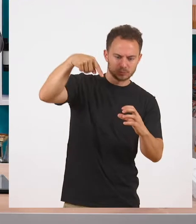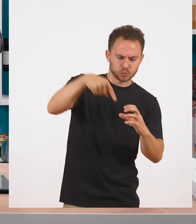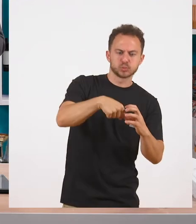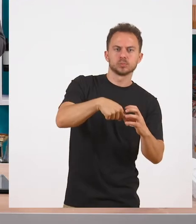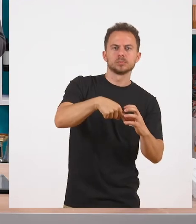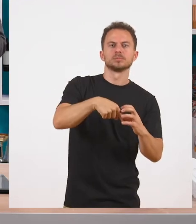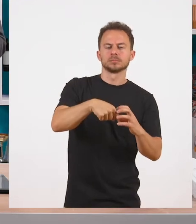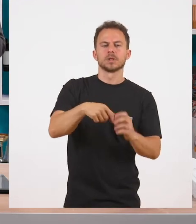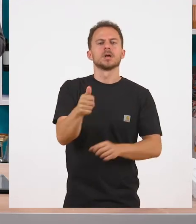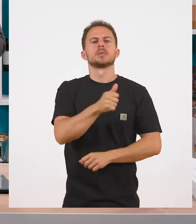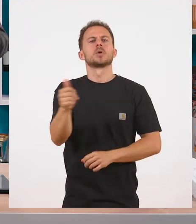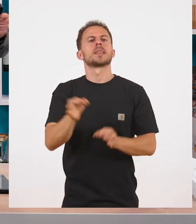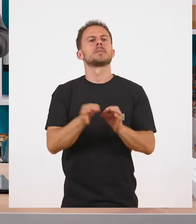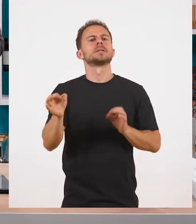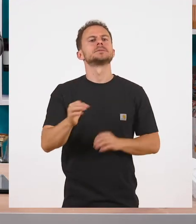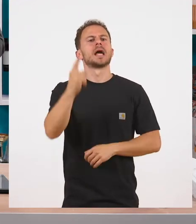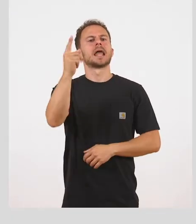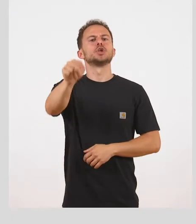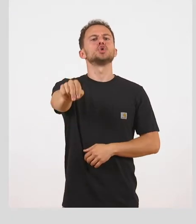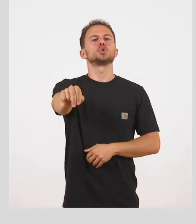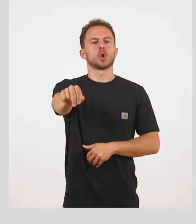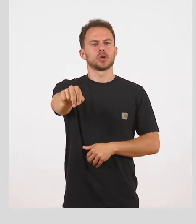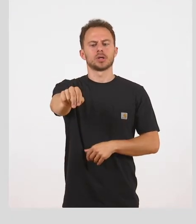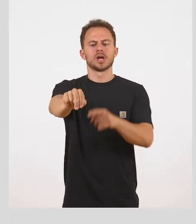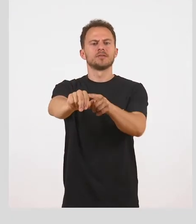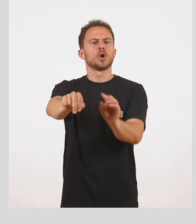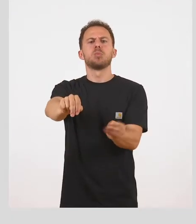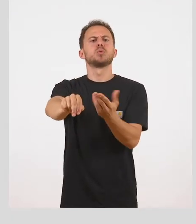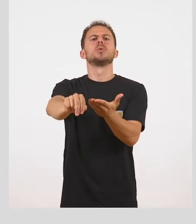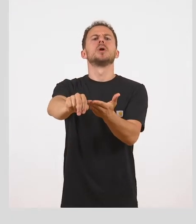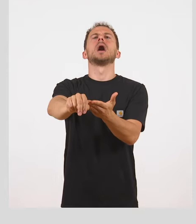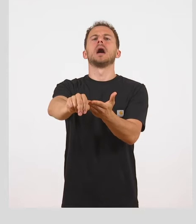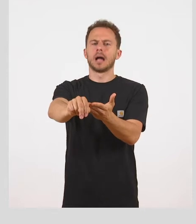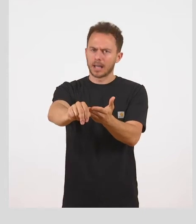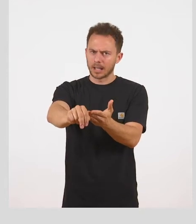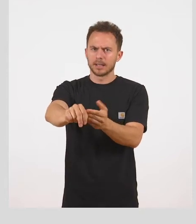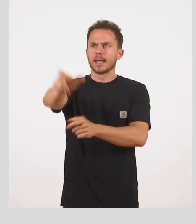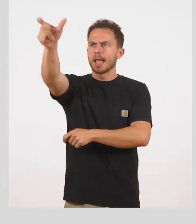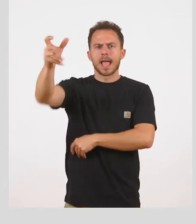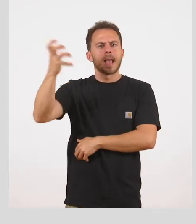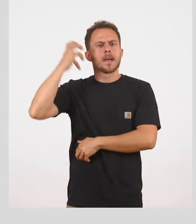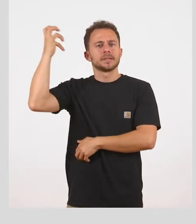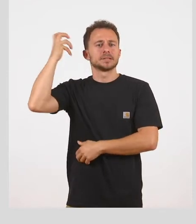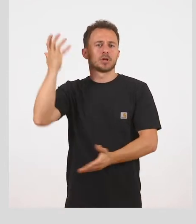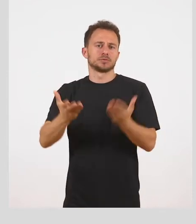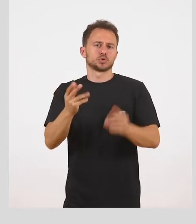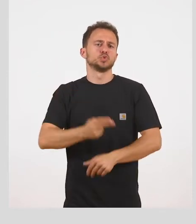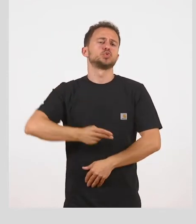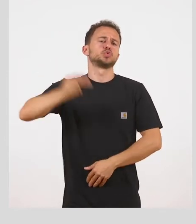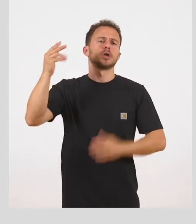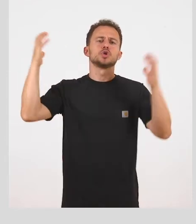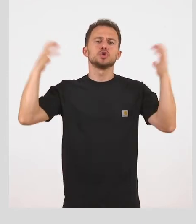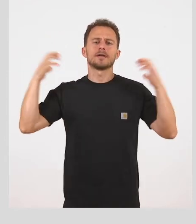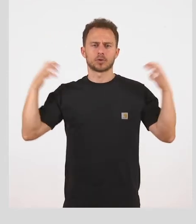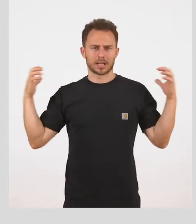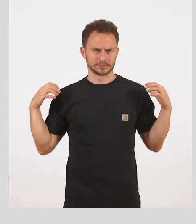Μονάδα μέτρησης είναι το 1 νιούτον. Το όνομα το 1 νιούτον το πήρε φυσικά από τον σπουδαίο φυσικό, τον Ισάκ Νιούτον, ο